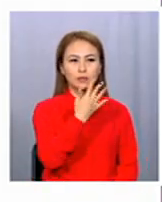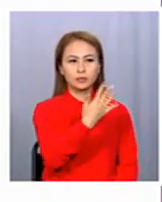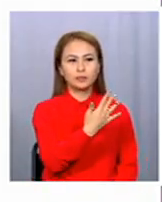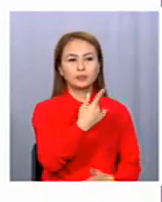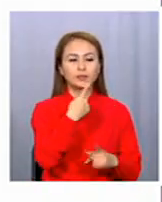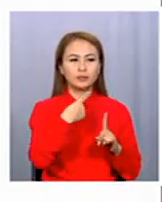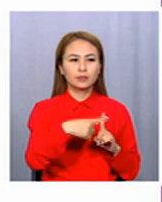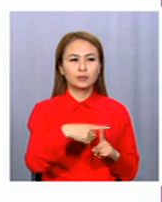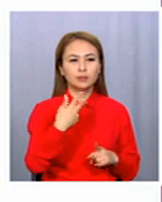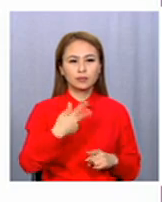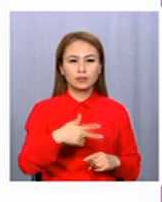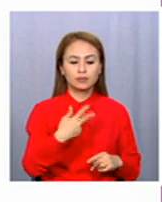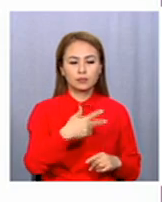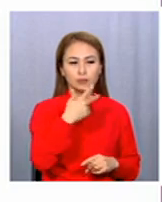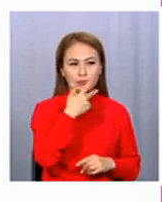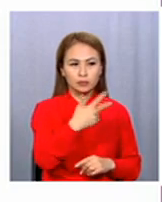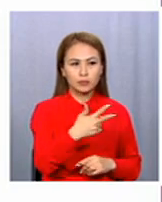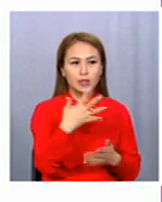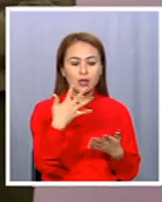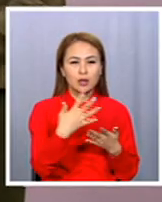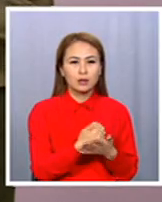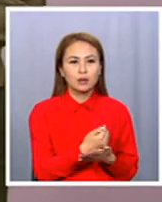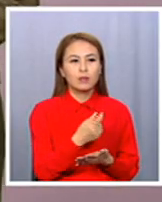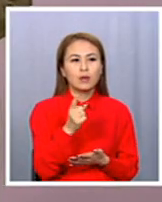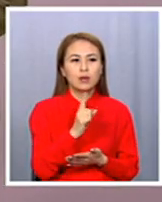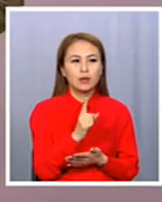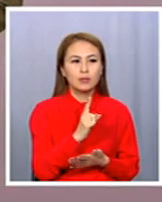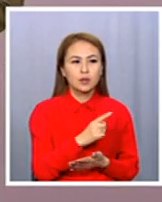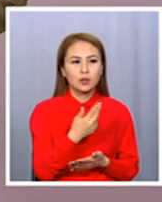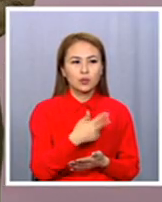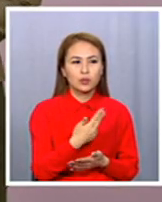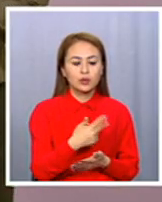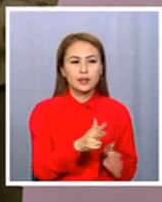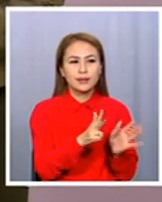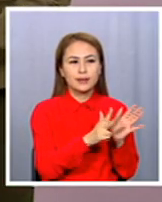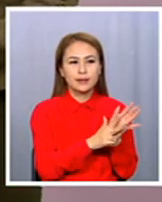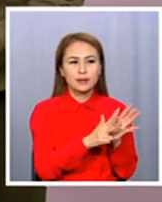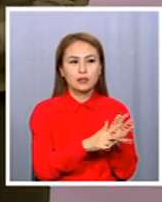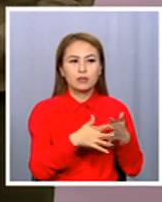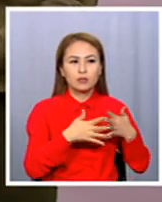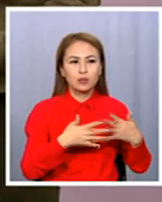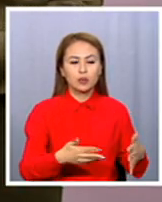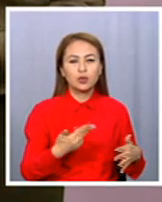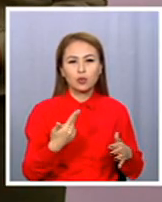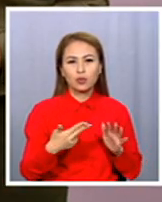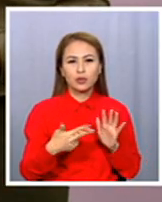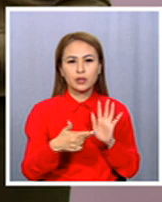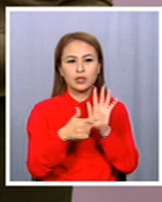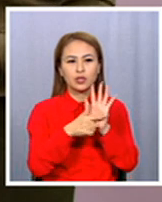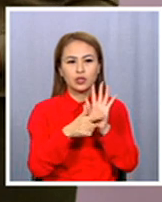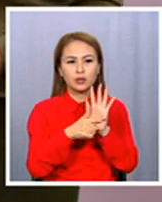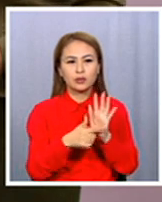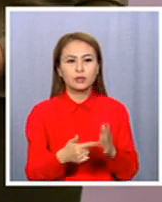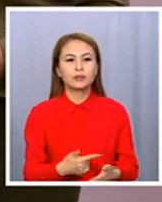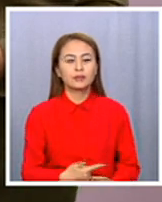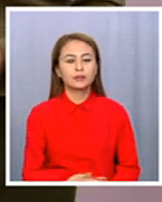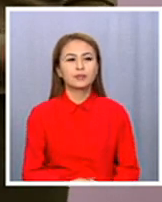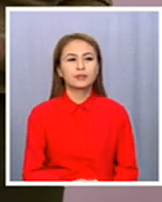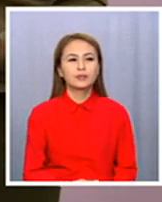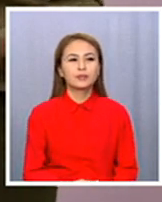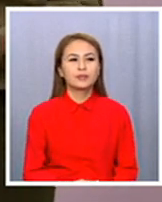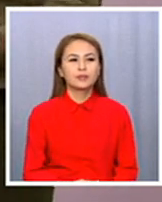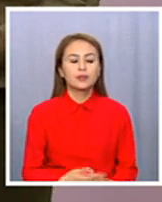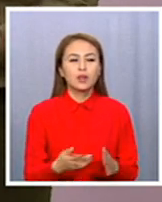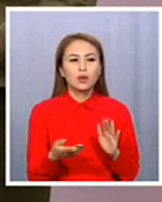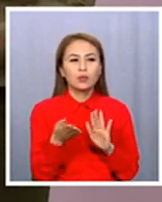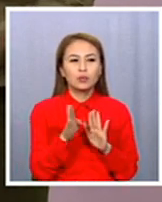3 сандарының қосындысын анықтап аламыз. 30-дан 8-ге тең. Мұны есептеу үшін бөлімін өзгерсіз